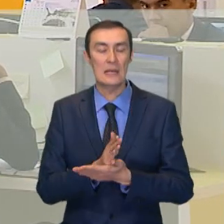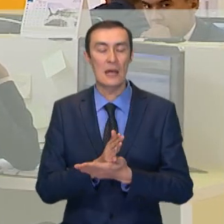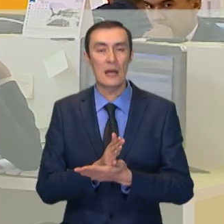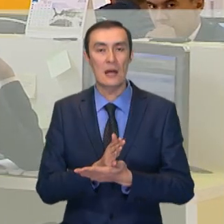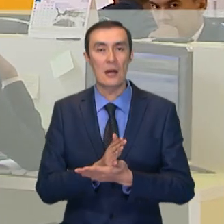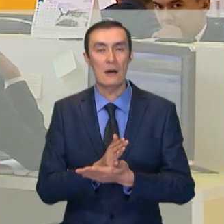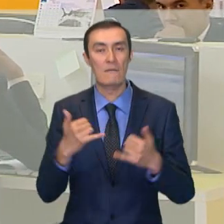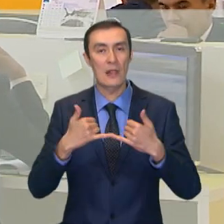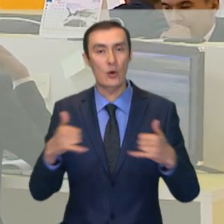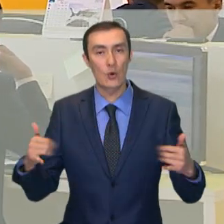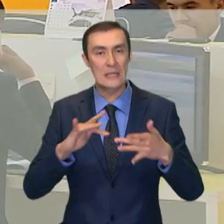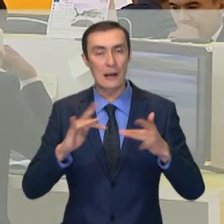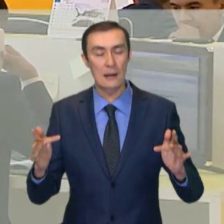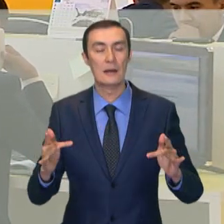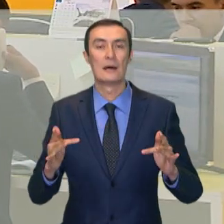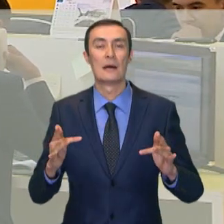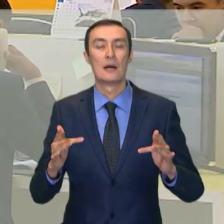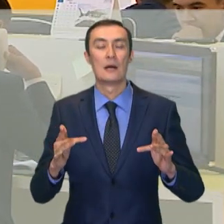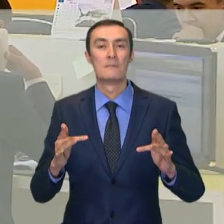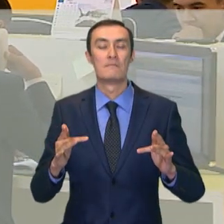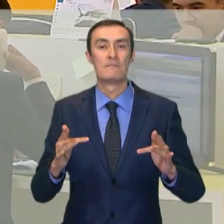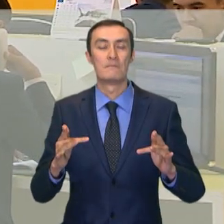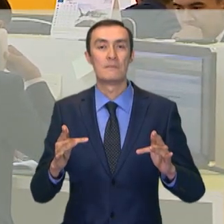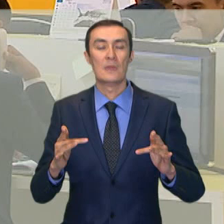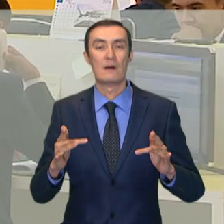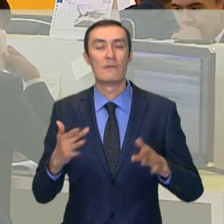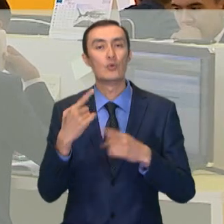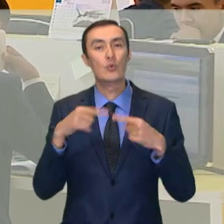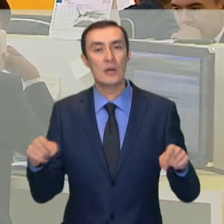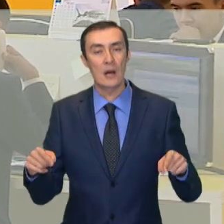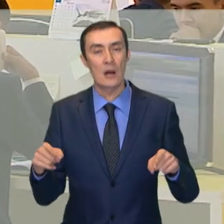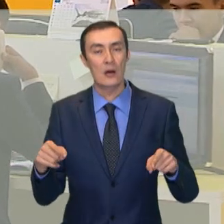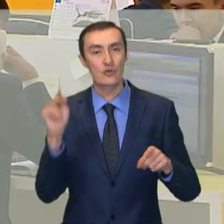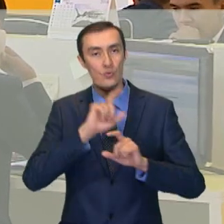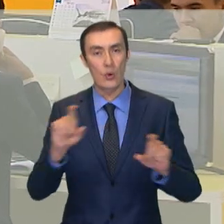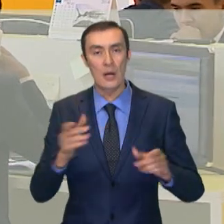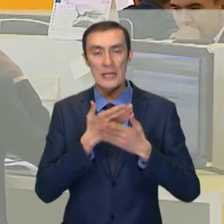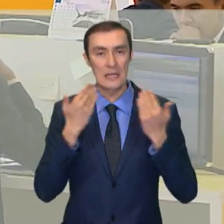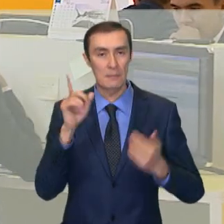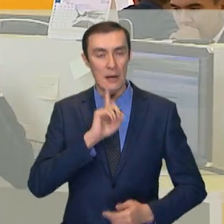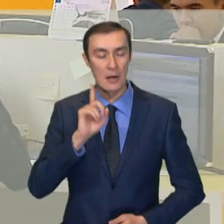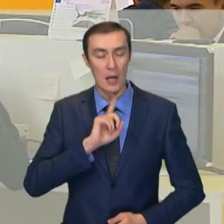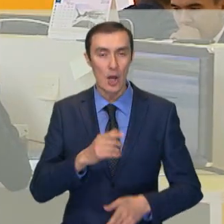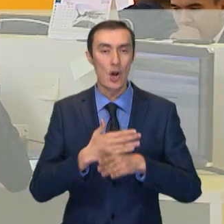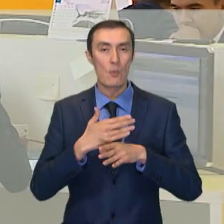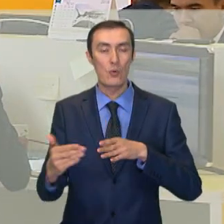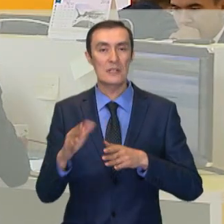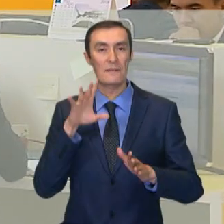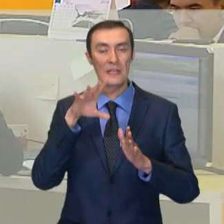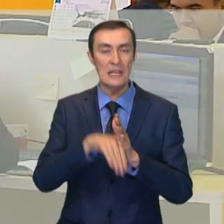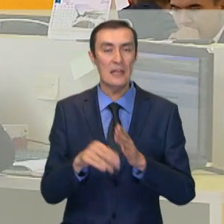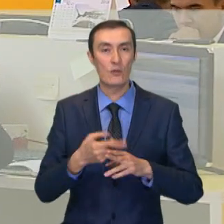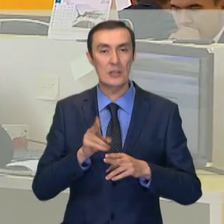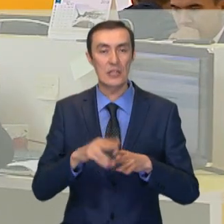подведено оптоволокно. В остальных нету. После внедрения вот